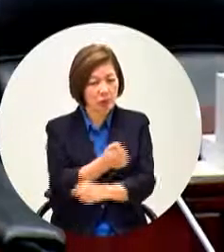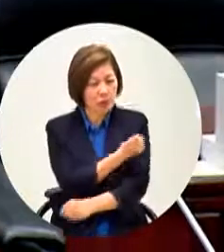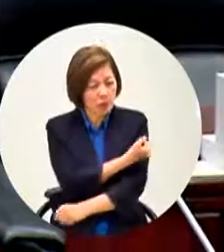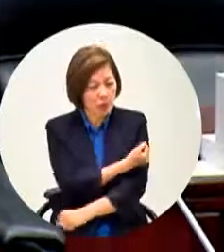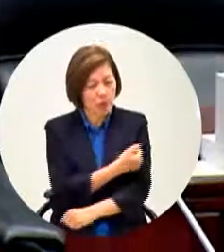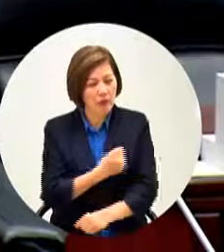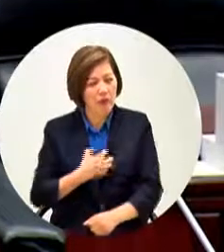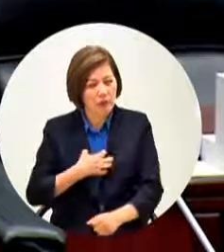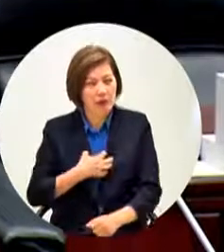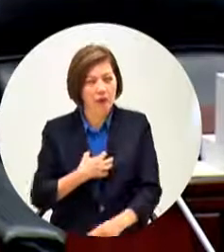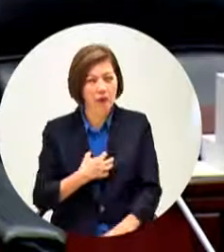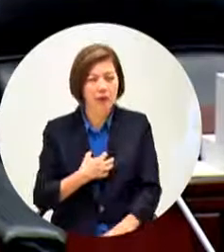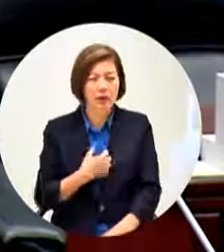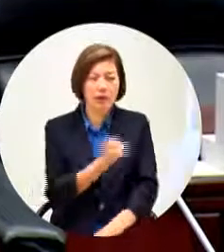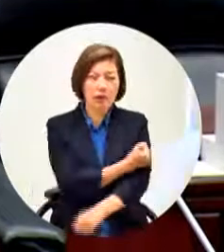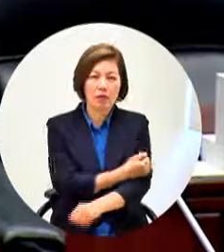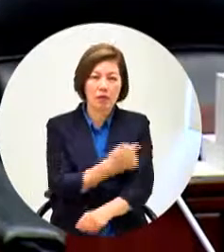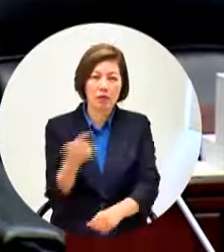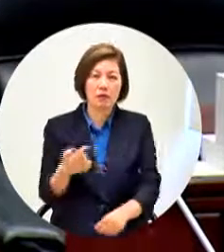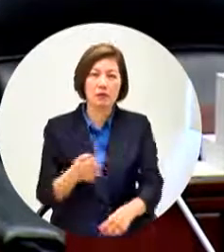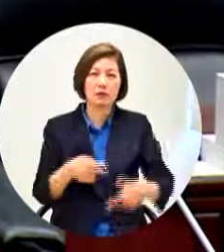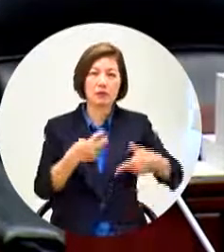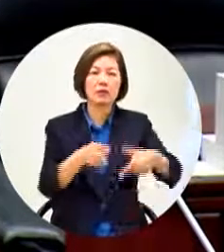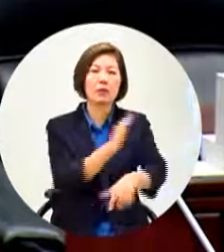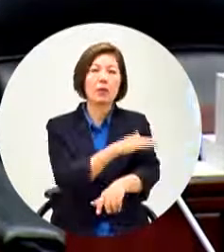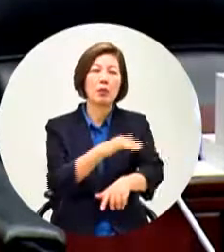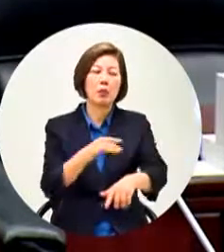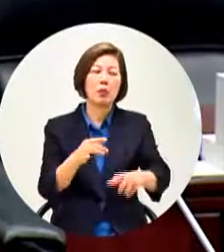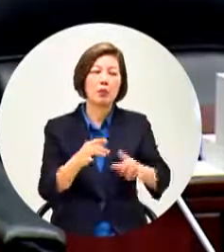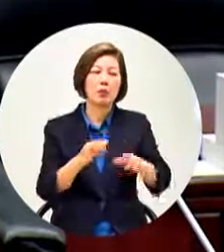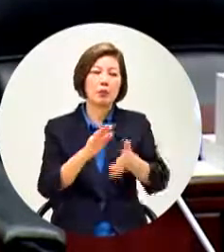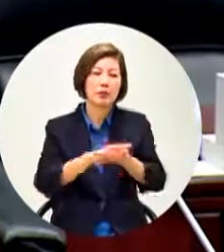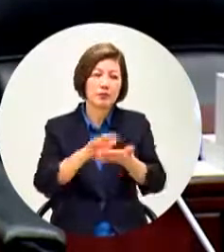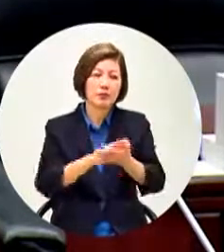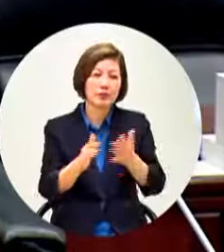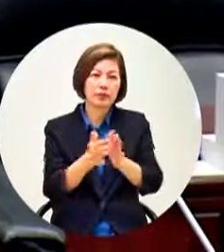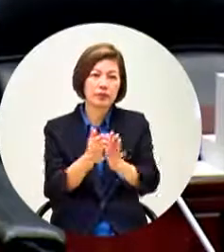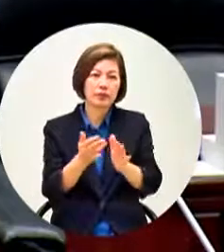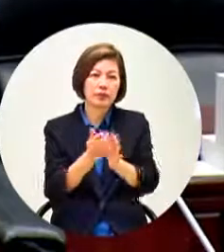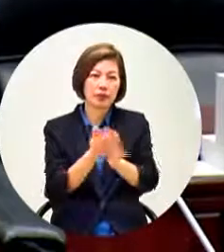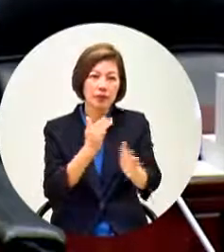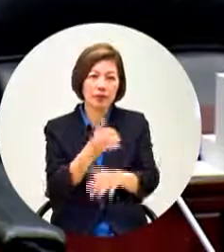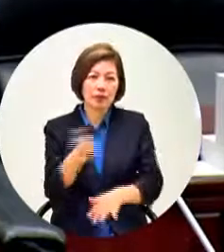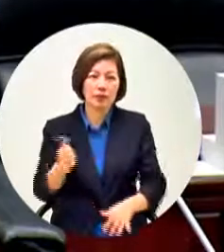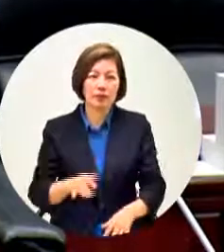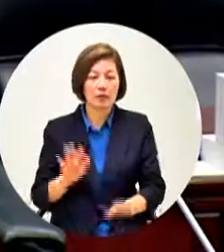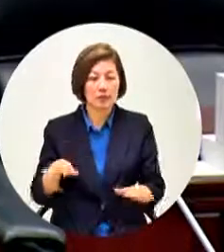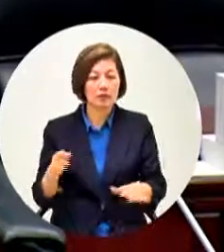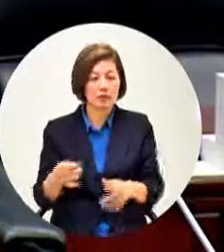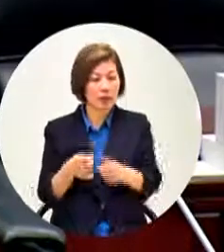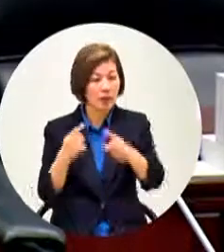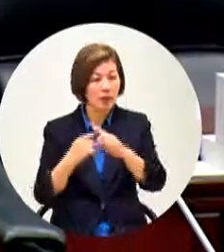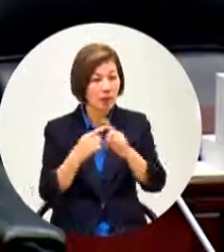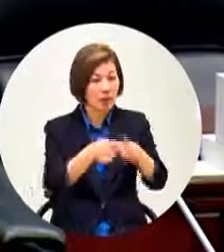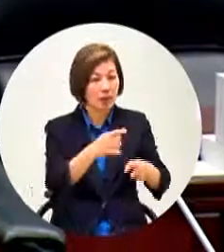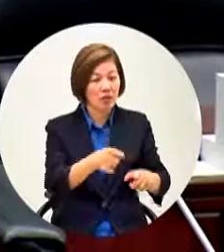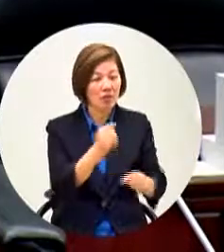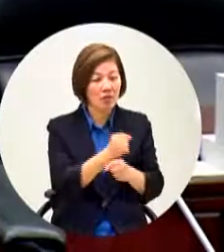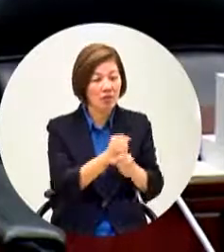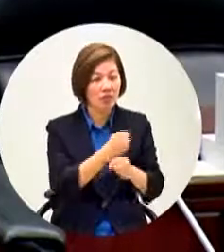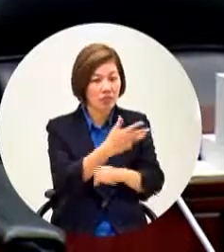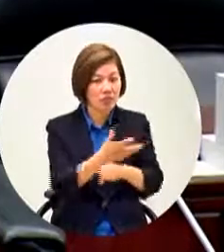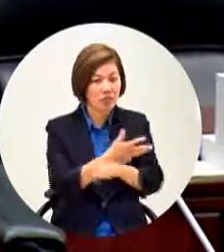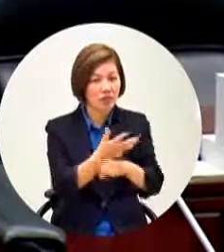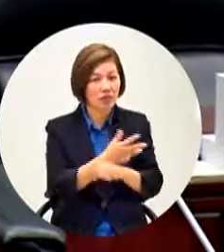苦个是林武个清洁队员，因为安怎讲个，我今仔8点钟来上班。我工作做有时啊，